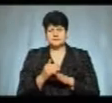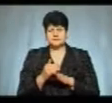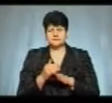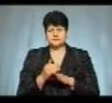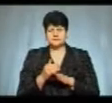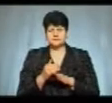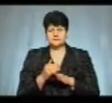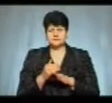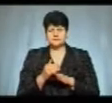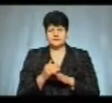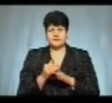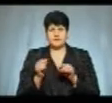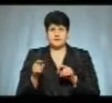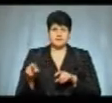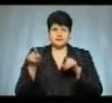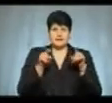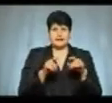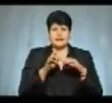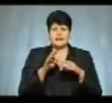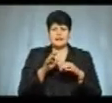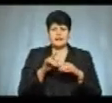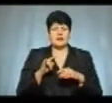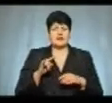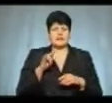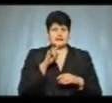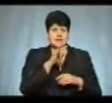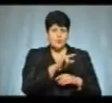перекинули літаками, літаком, вірніше,